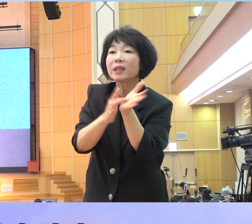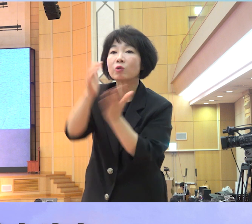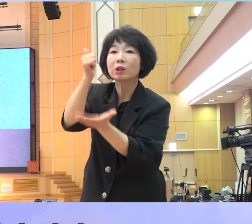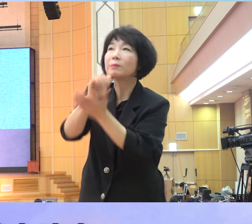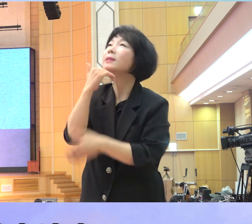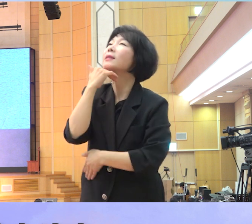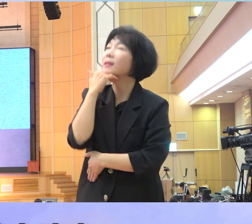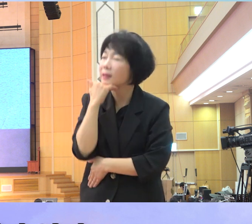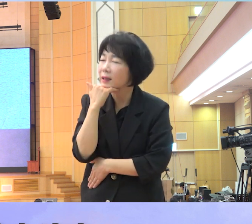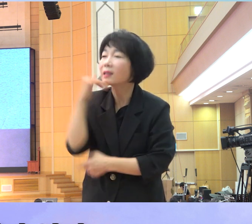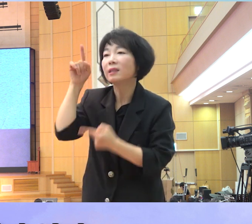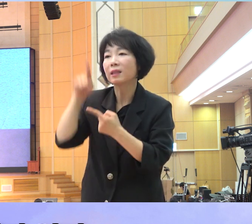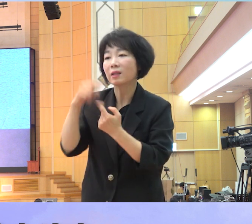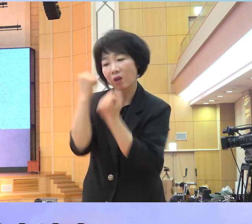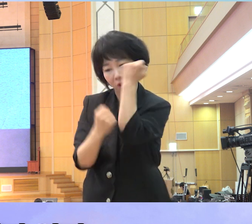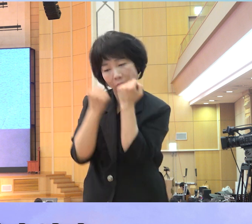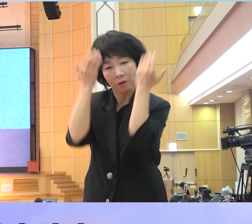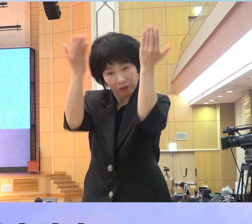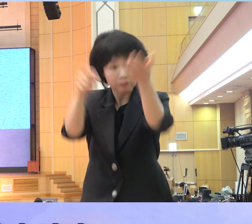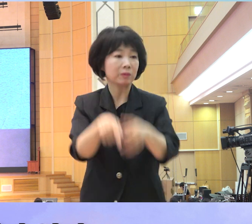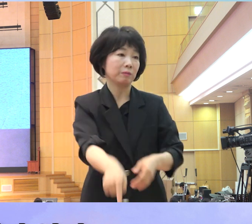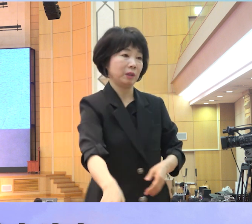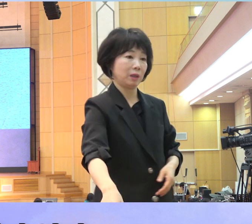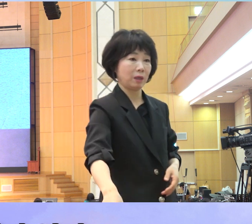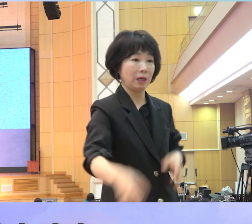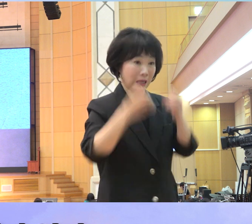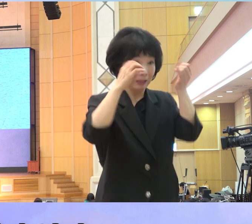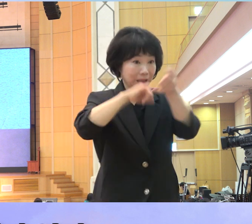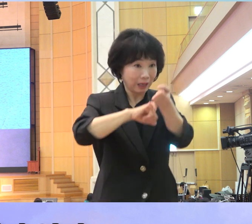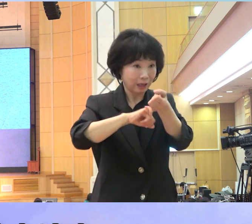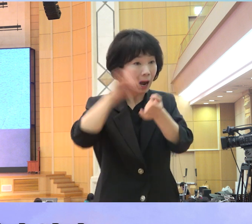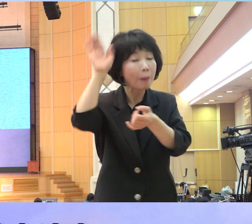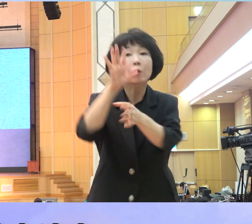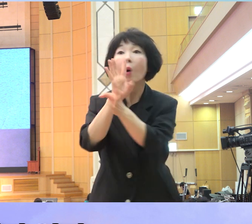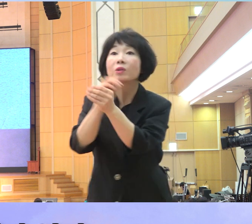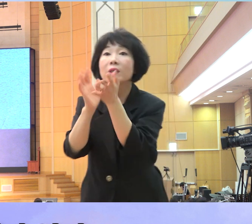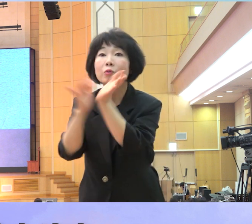주님을 기다리는 게 바로 신약 성경입니다.